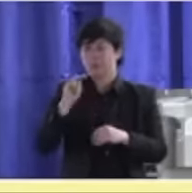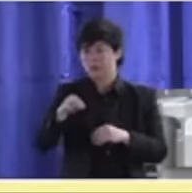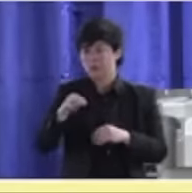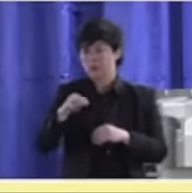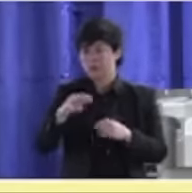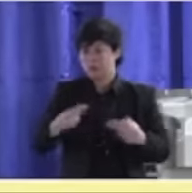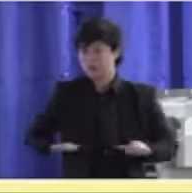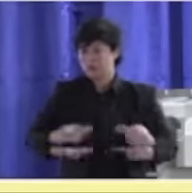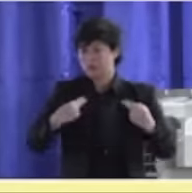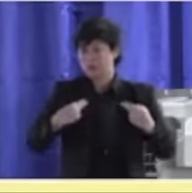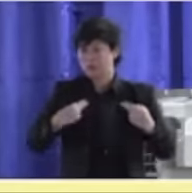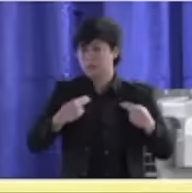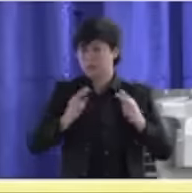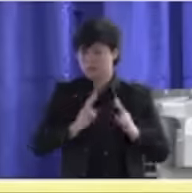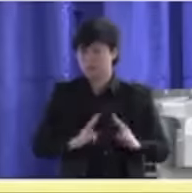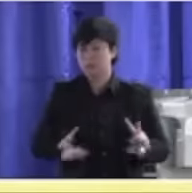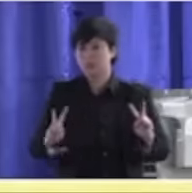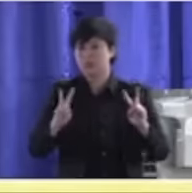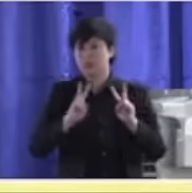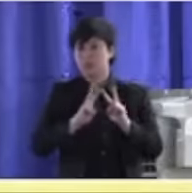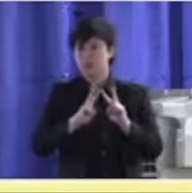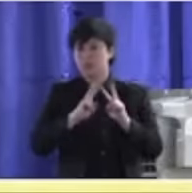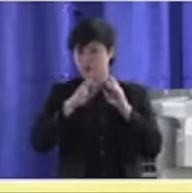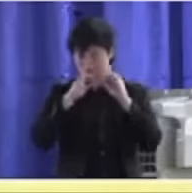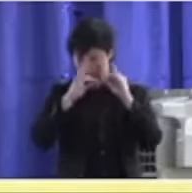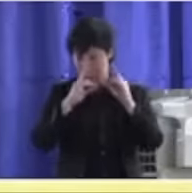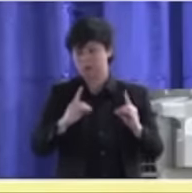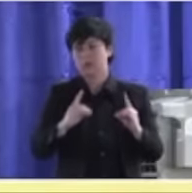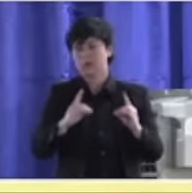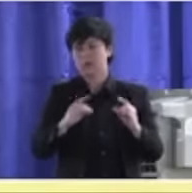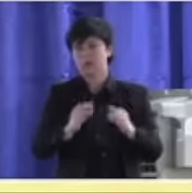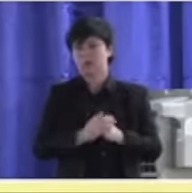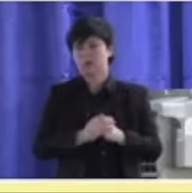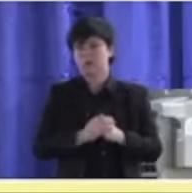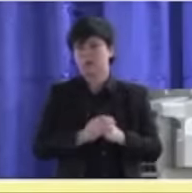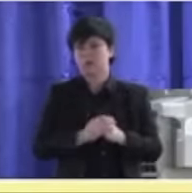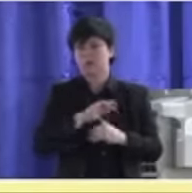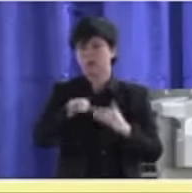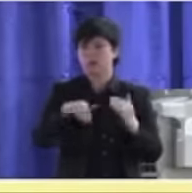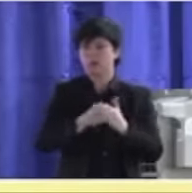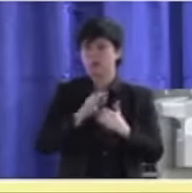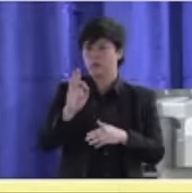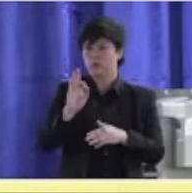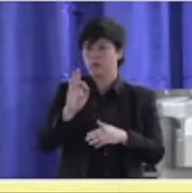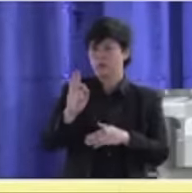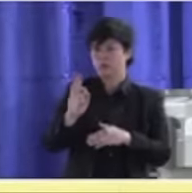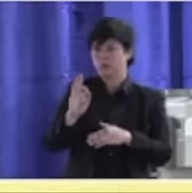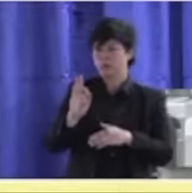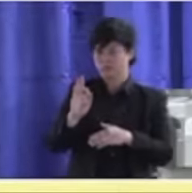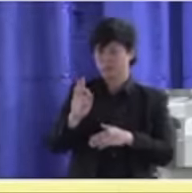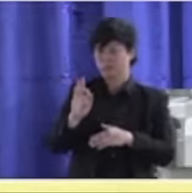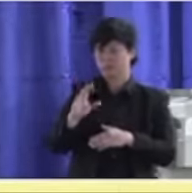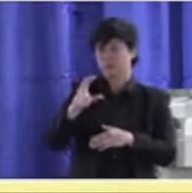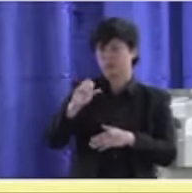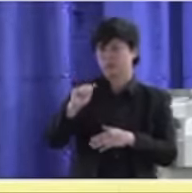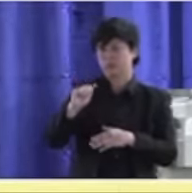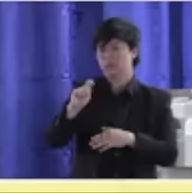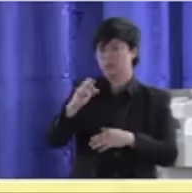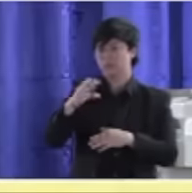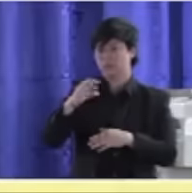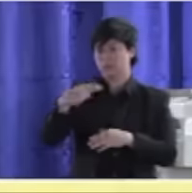sa values, and sa peace education, yung buong Friday will be the catch-up